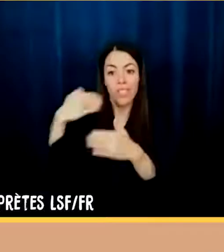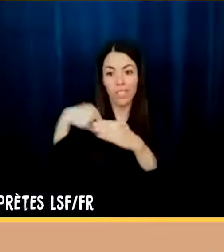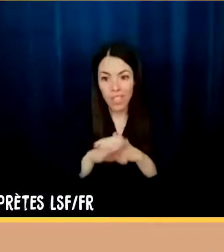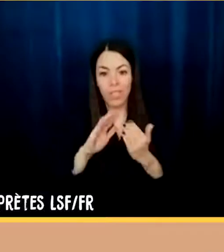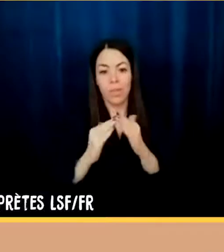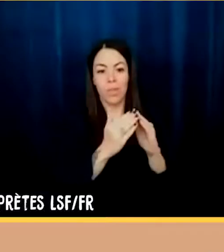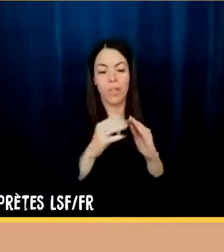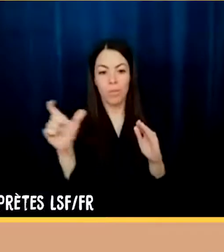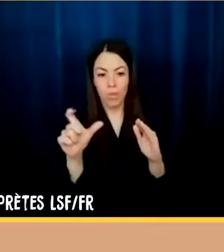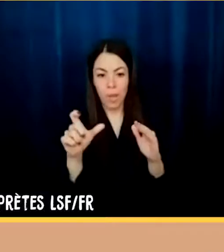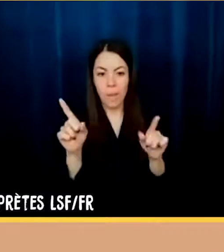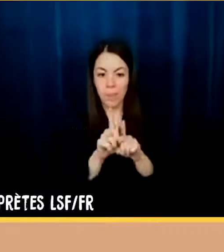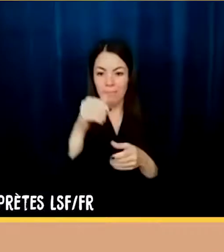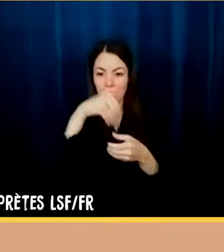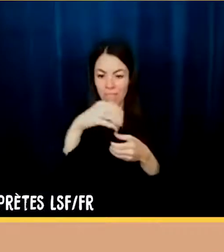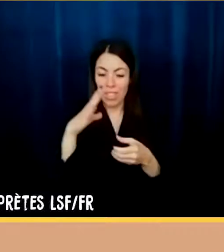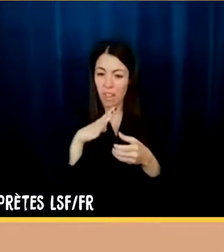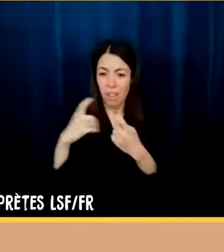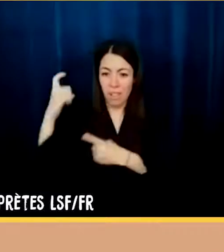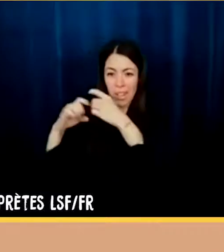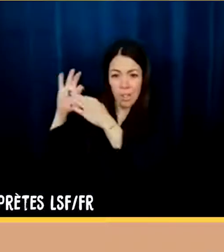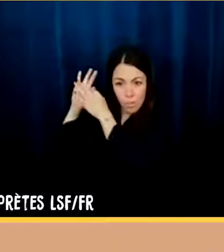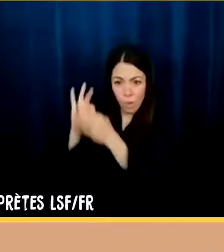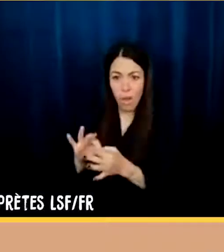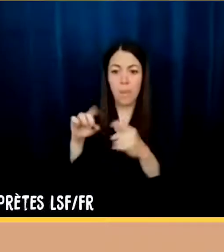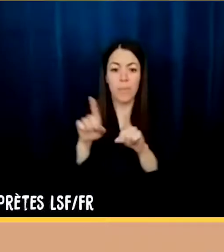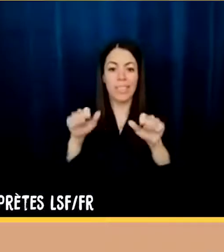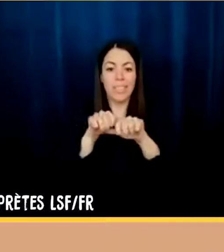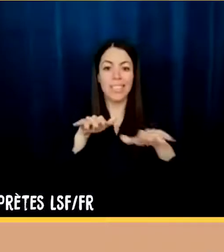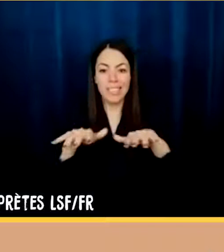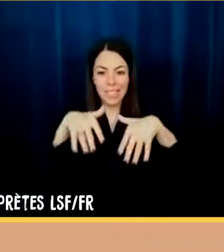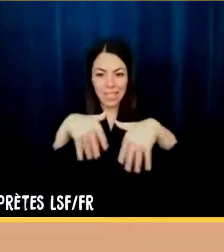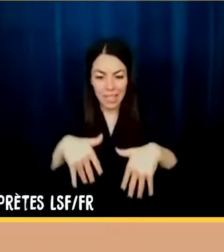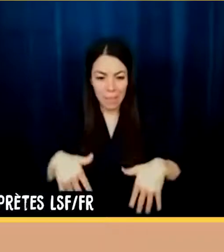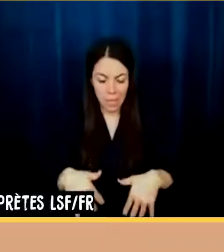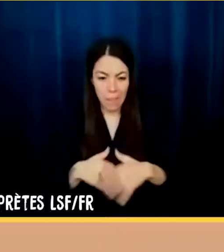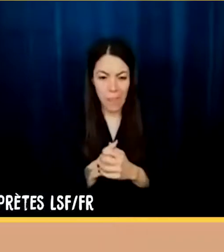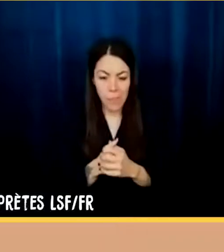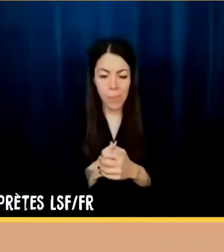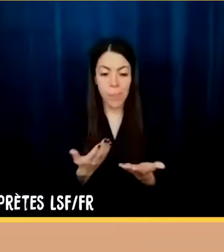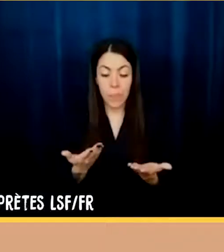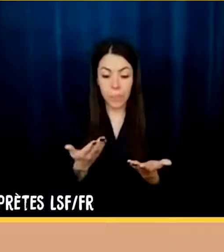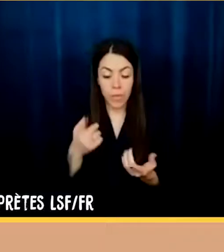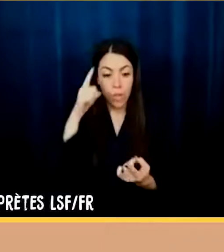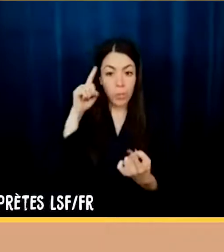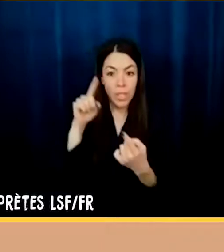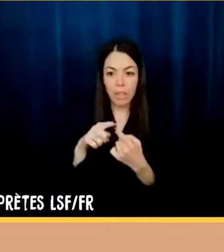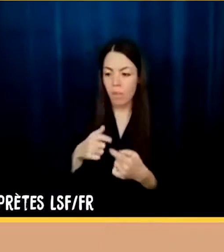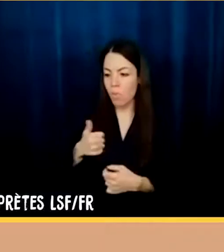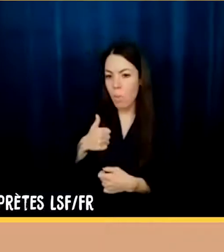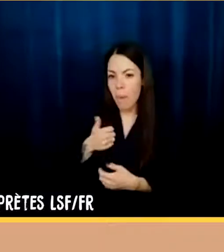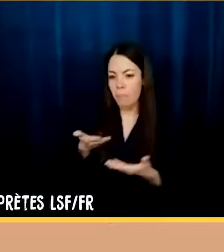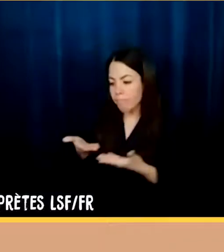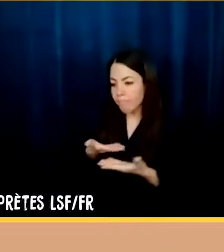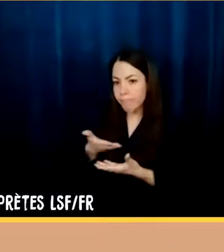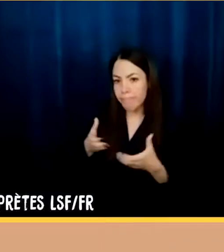Et l'idée, c'était qu'on ne voulait pas simplement en parler entre nous, mais en faire vraiment une réelle préoccupation et un